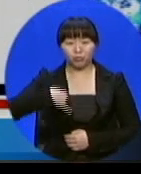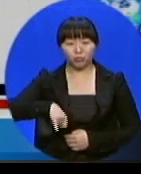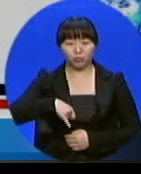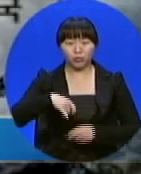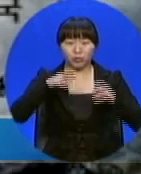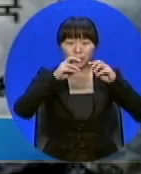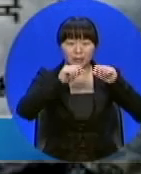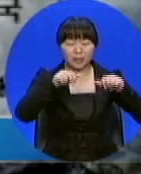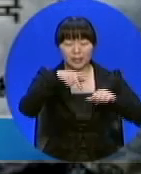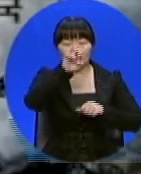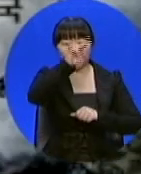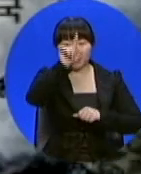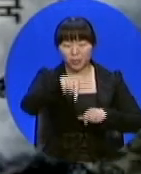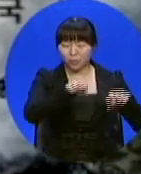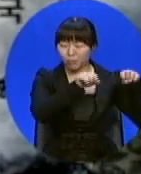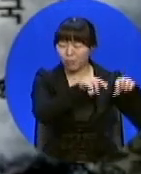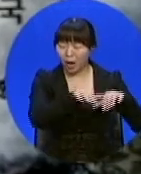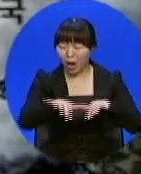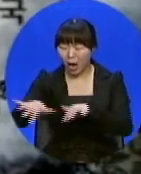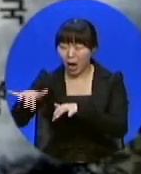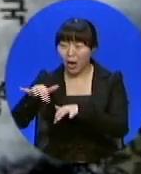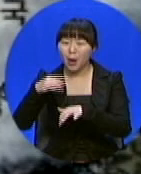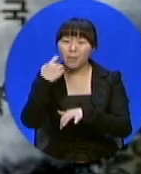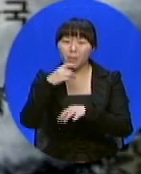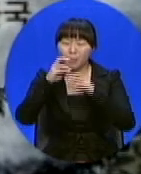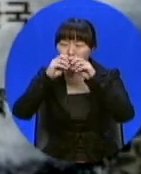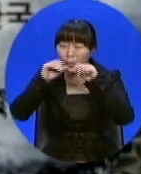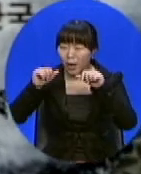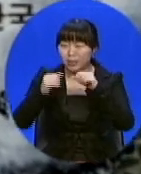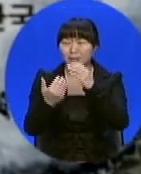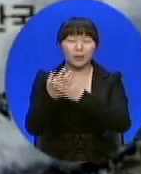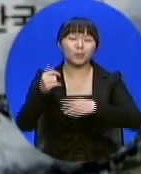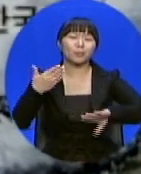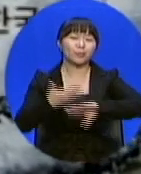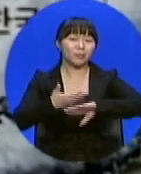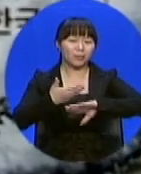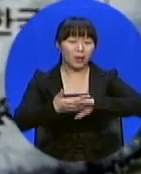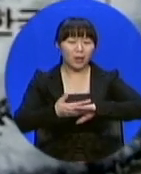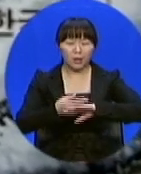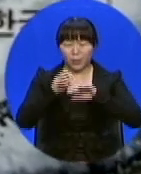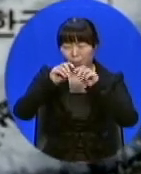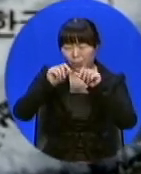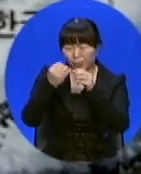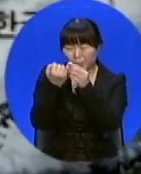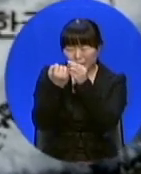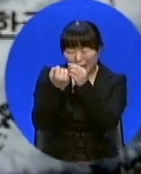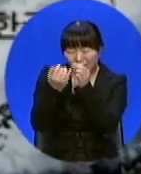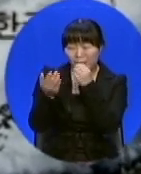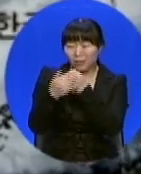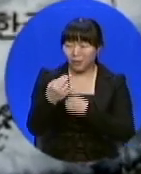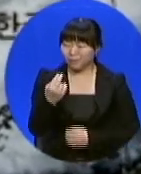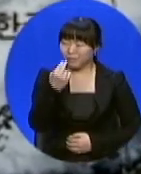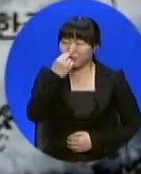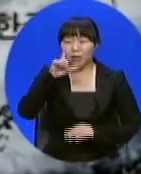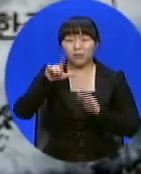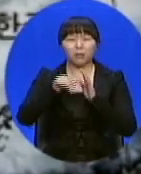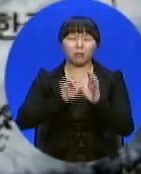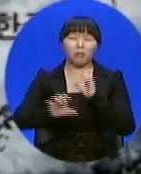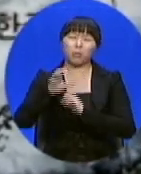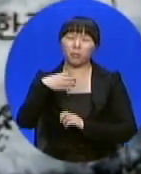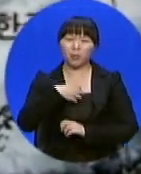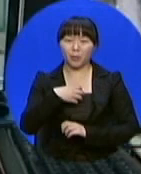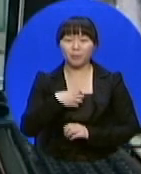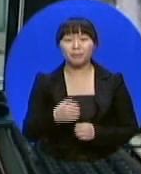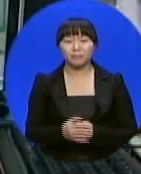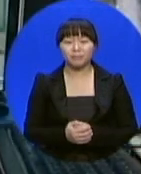사막에서 불어오는 모래바람인 황사와 발생 원인부터 다른 미세먼지는 입자가 작기 때문에 들이마셨을 경우 더